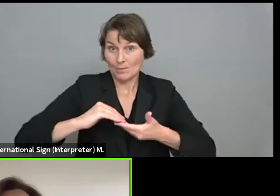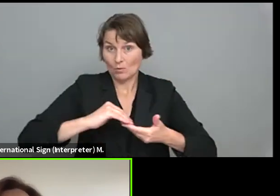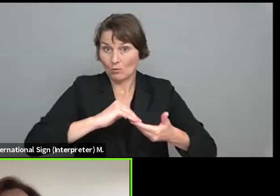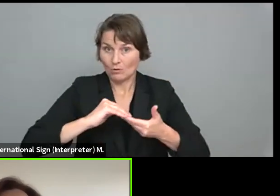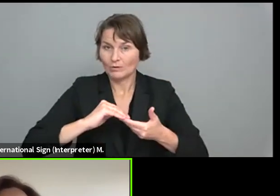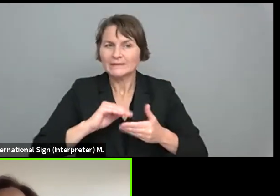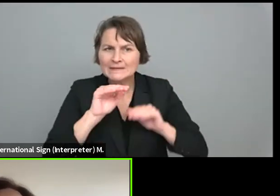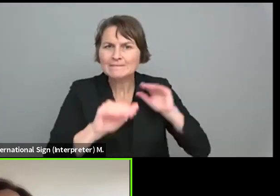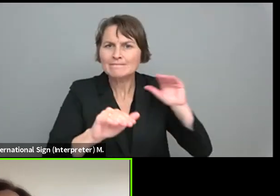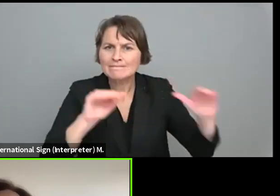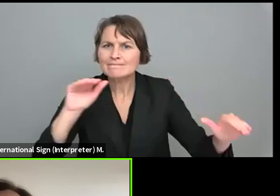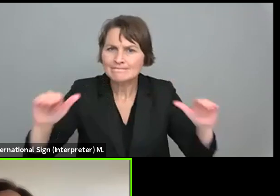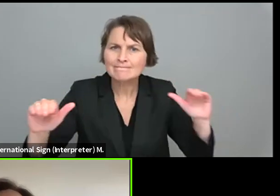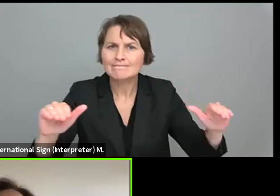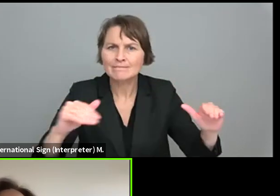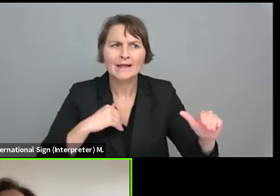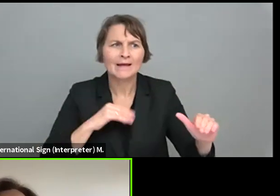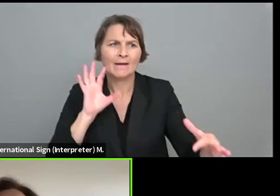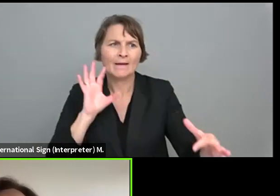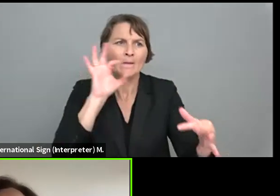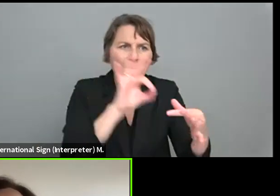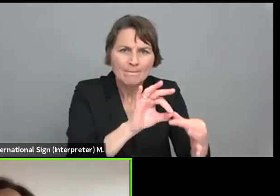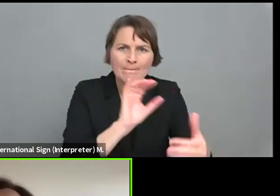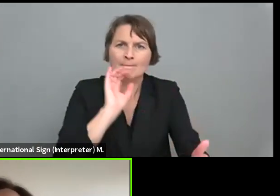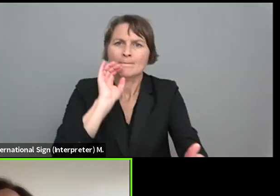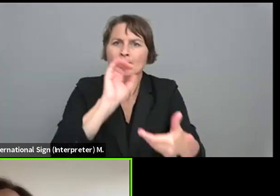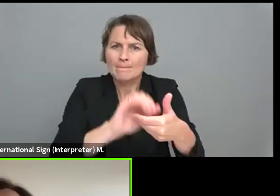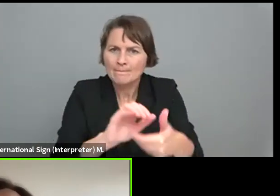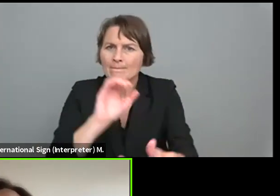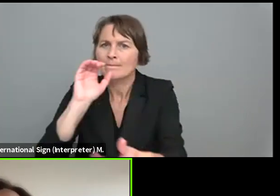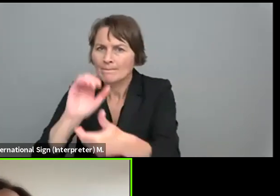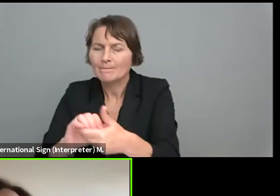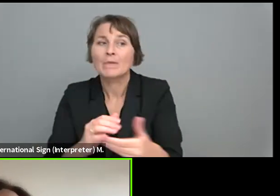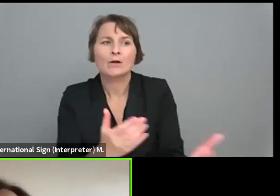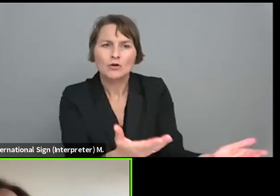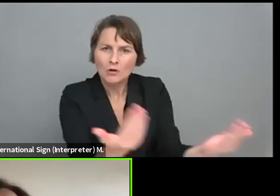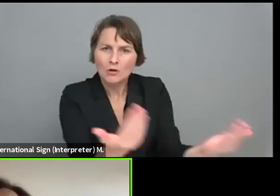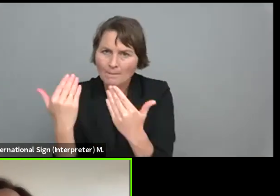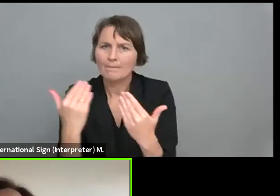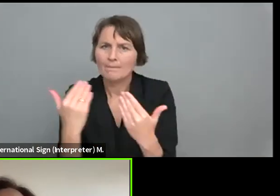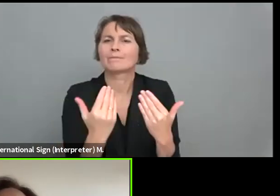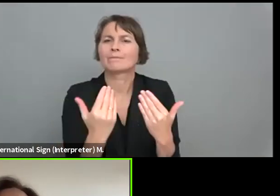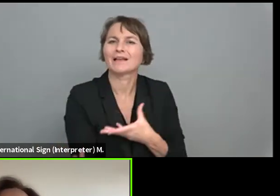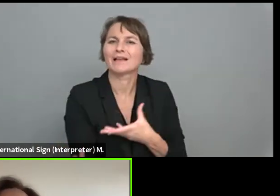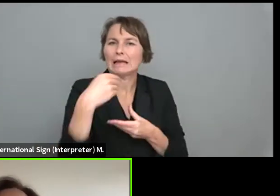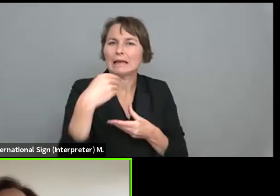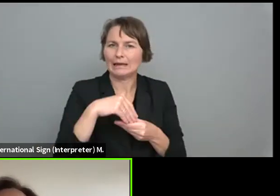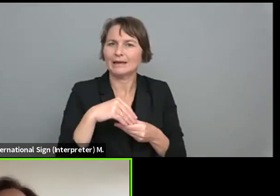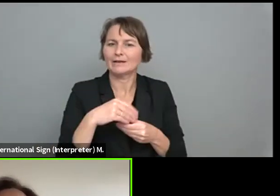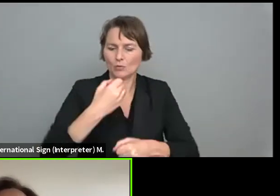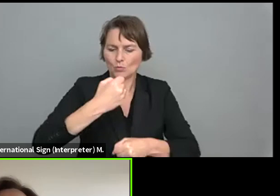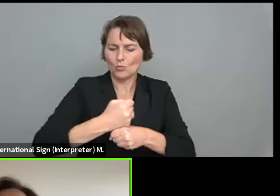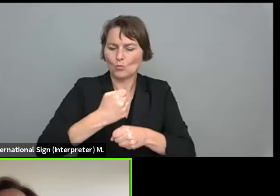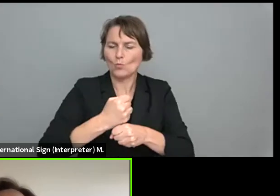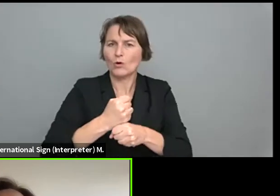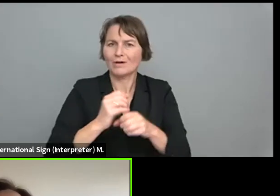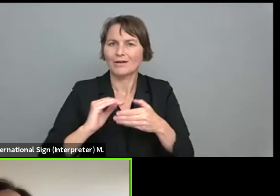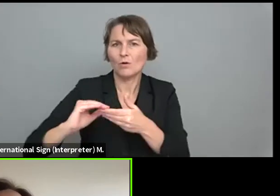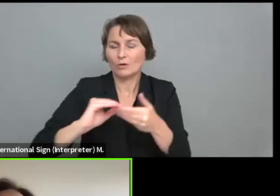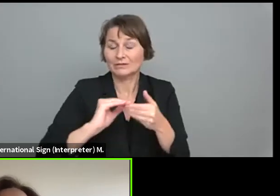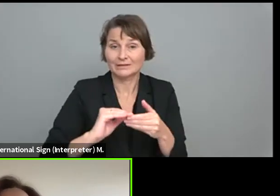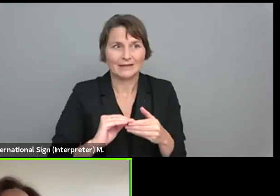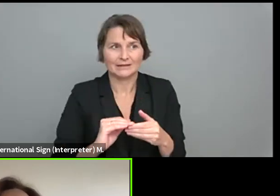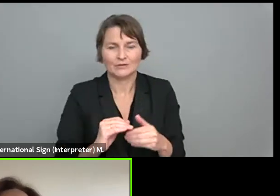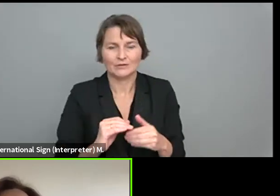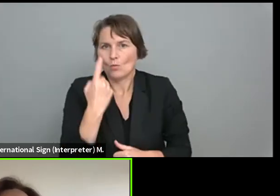la protection de leurs droits, l'amélioration de leurs revenus et la réduction des disparités salariales.